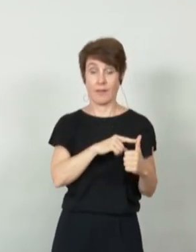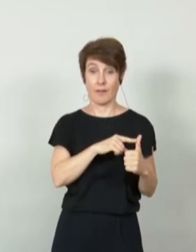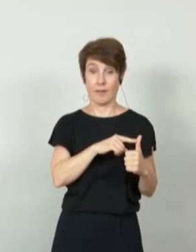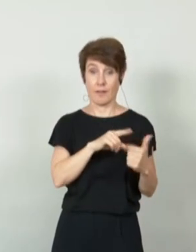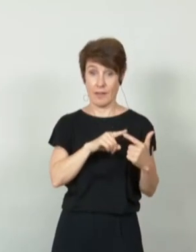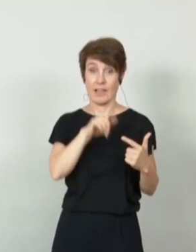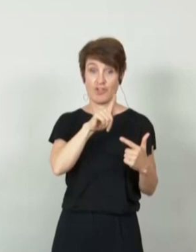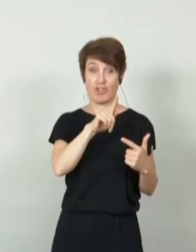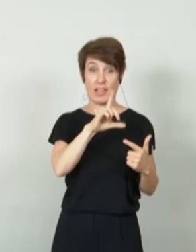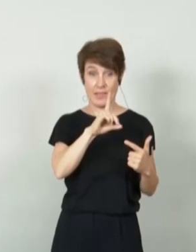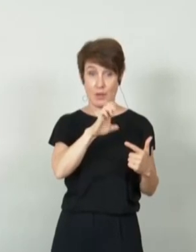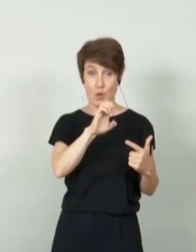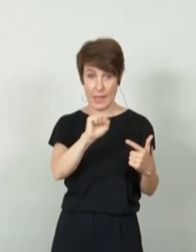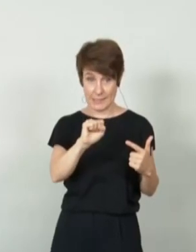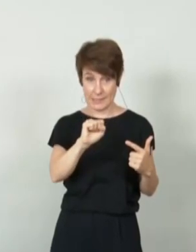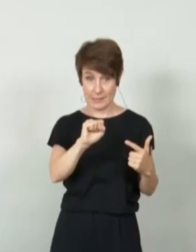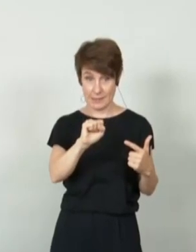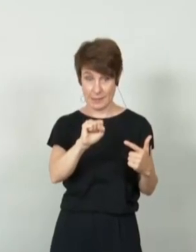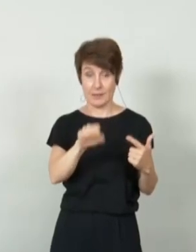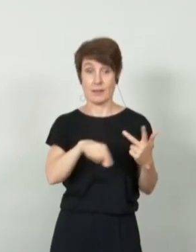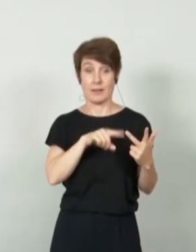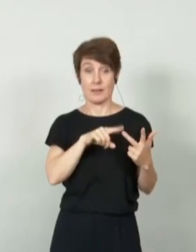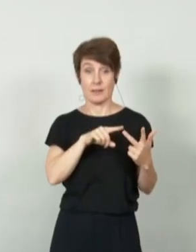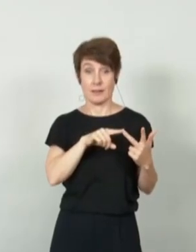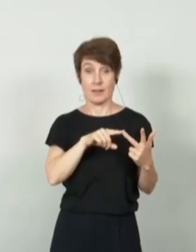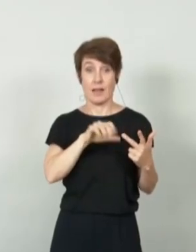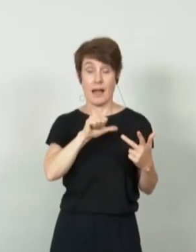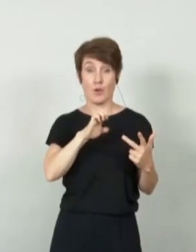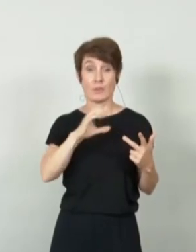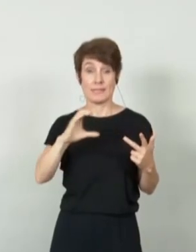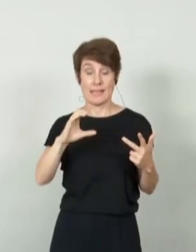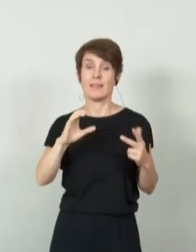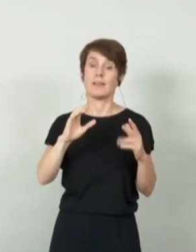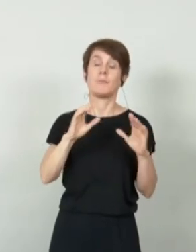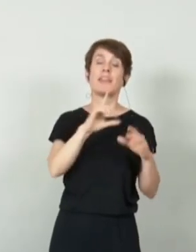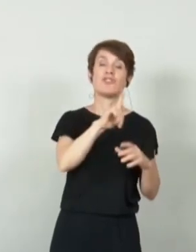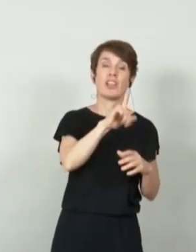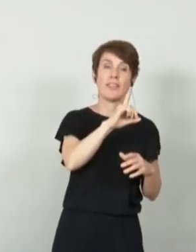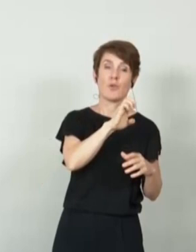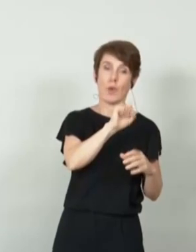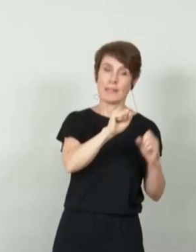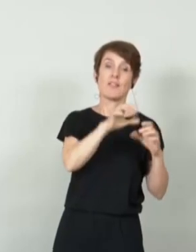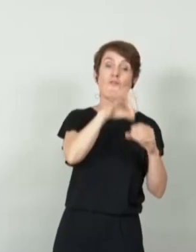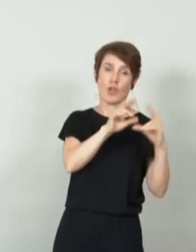des et explication de vote pour gdes